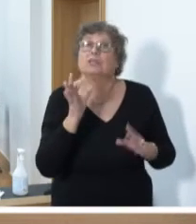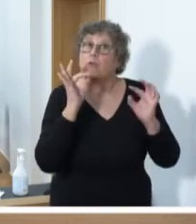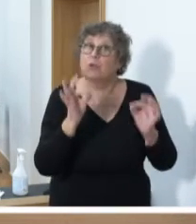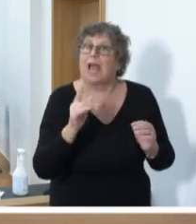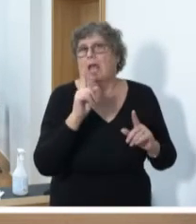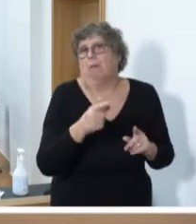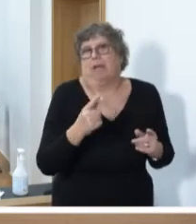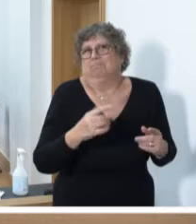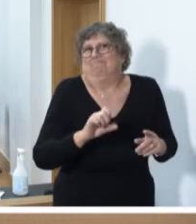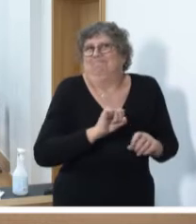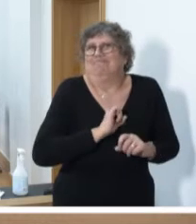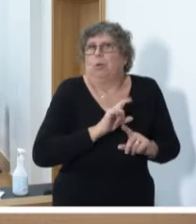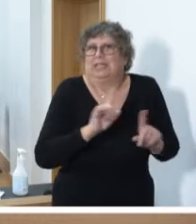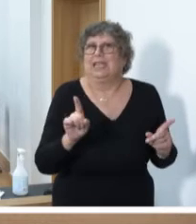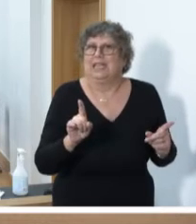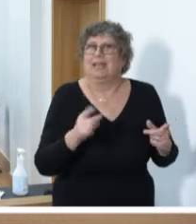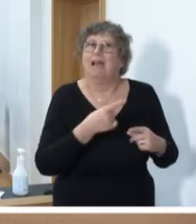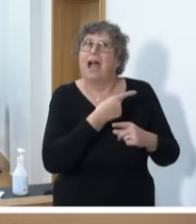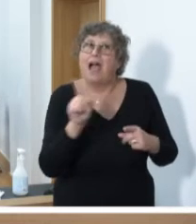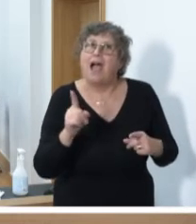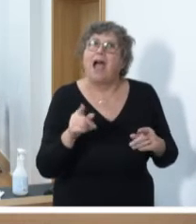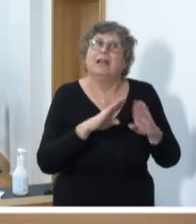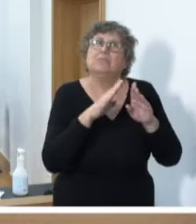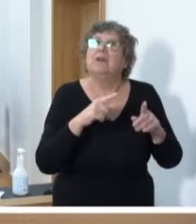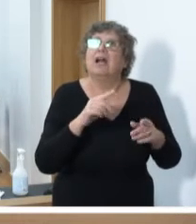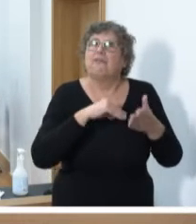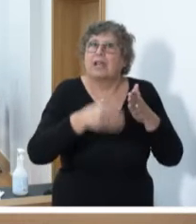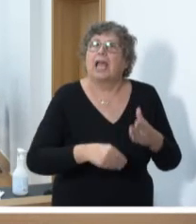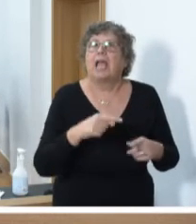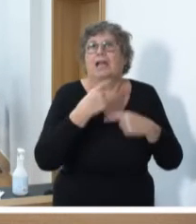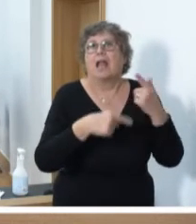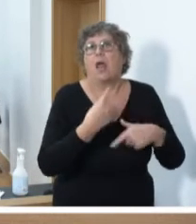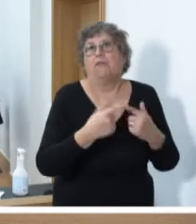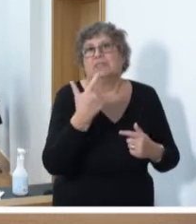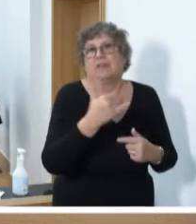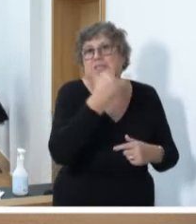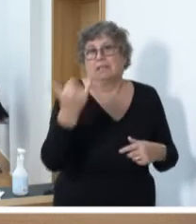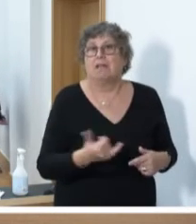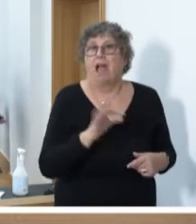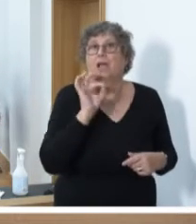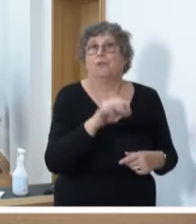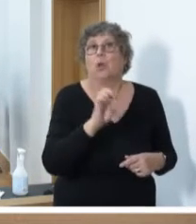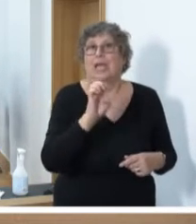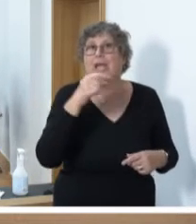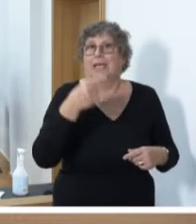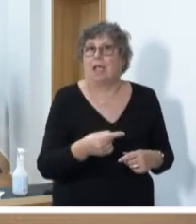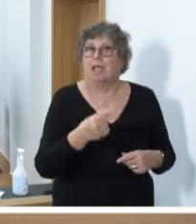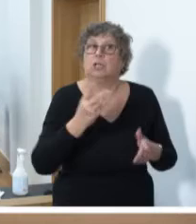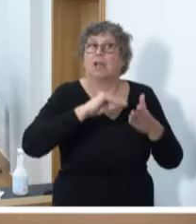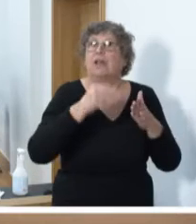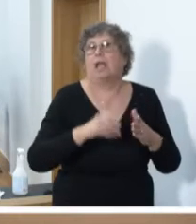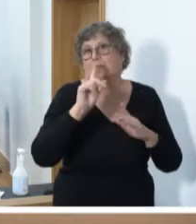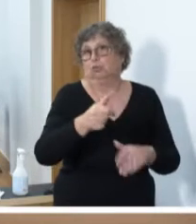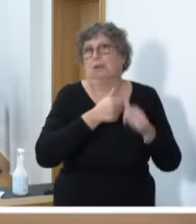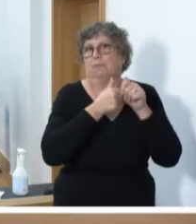Sämtliche Verträge für alle EEG-Anlagen laufen 20 Jahre und auch die AfD richtet sich nach dem Prinzip, Verträge sind einzuhalten.